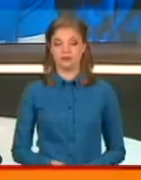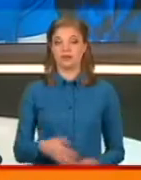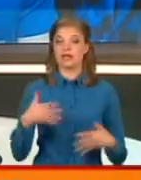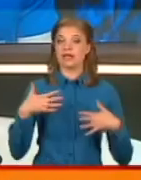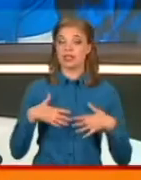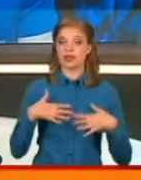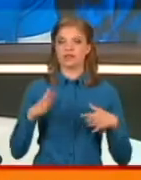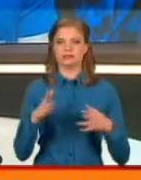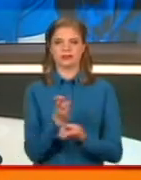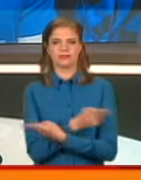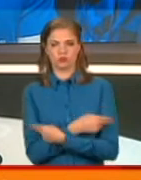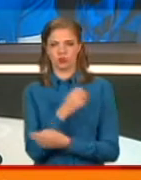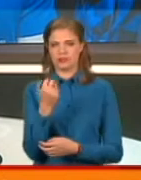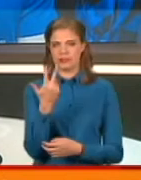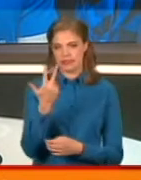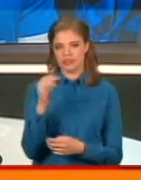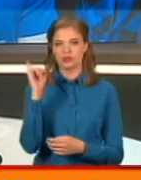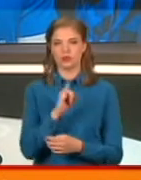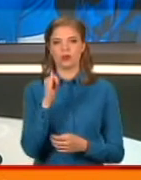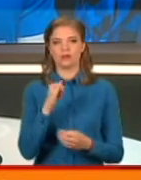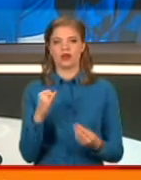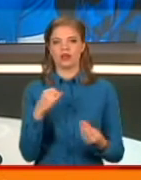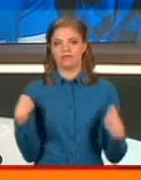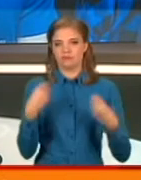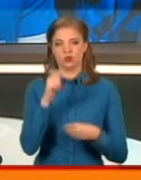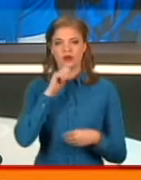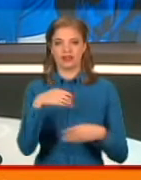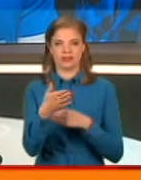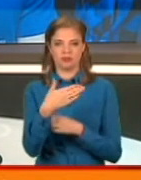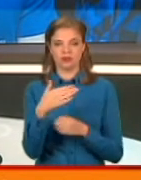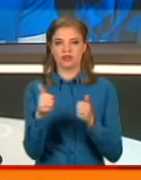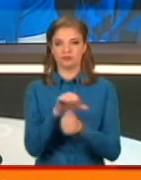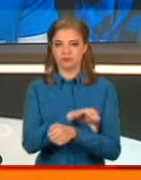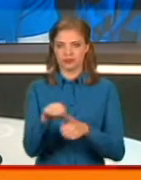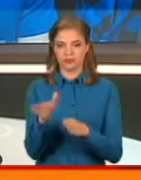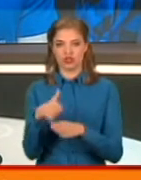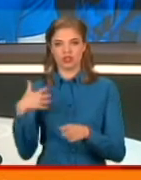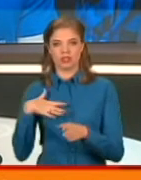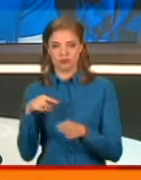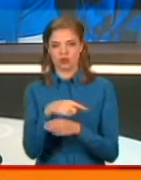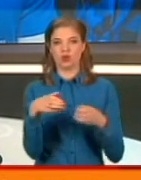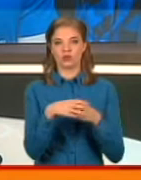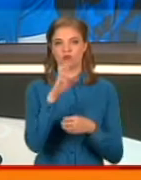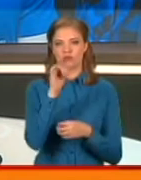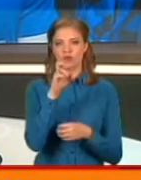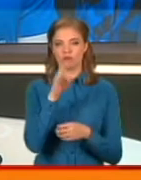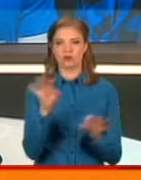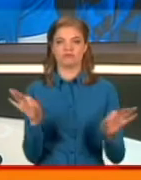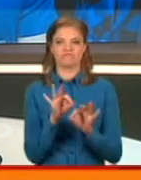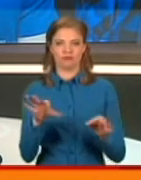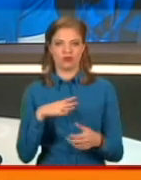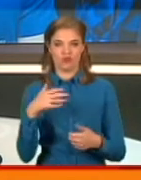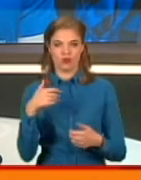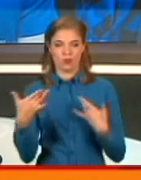Кримці у футболках із тризубом та обгорнуті в українські прапори. На межі з окупованим півостровом гурт «Бумбокс» відіграв